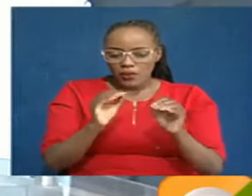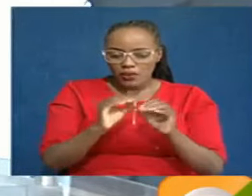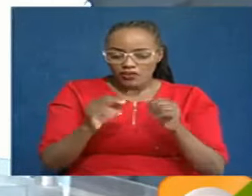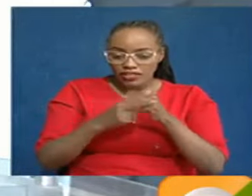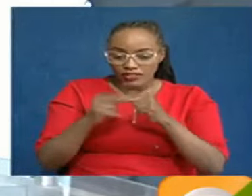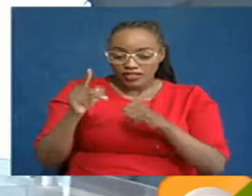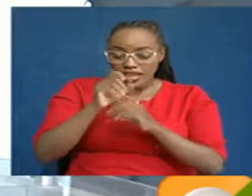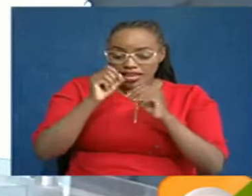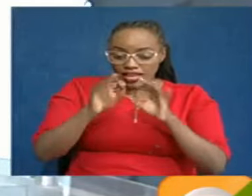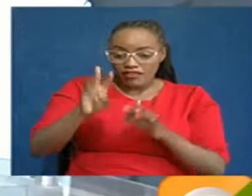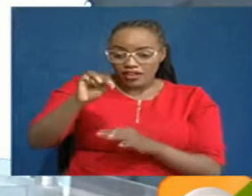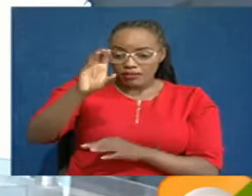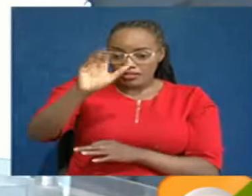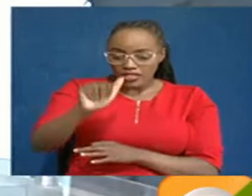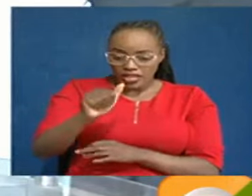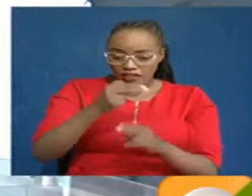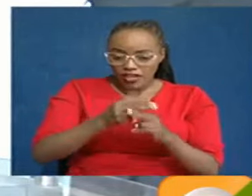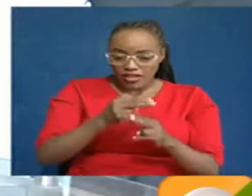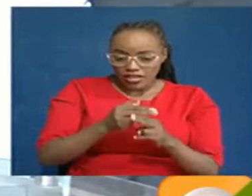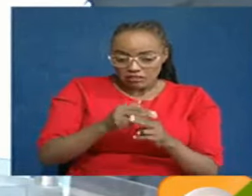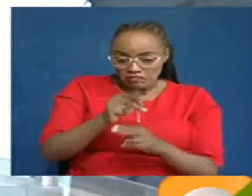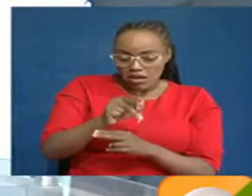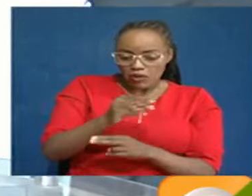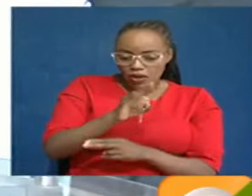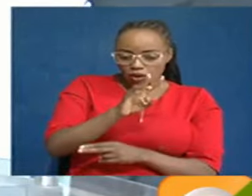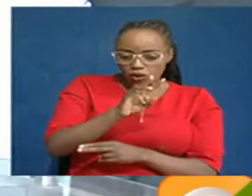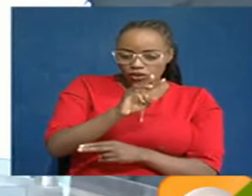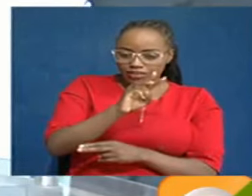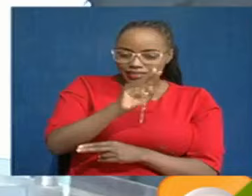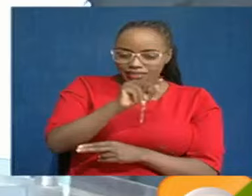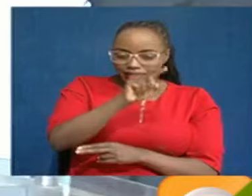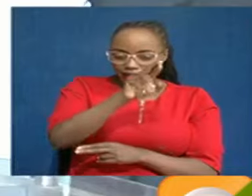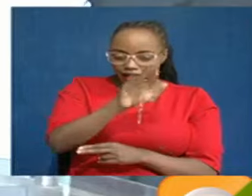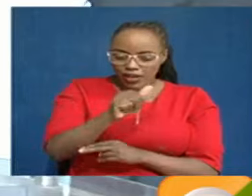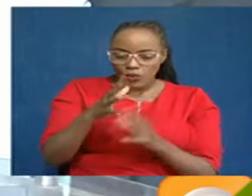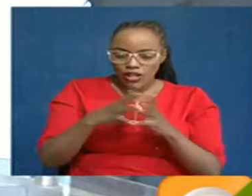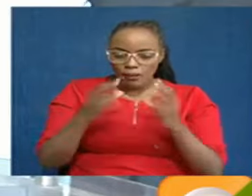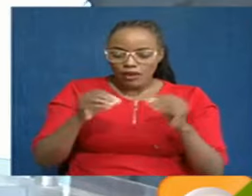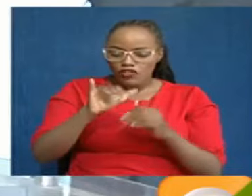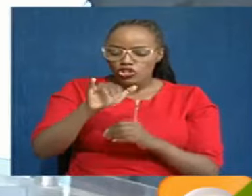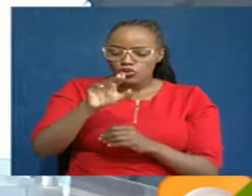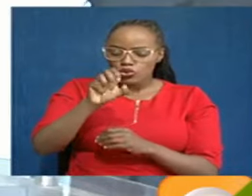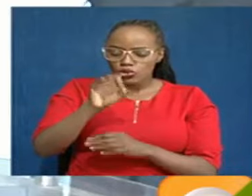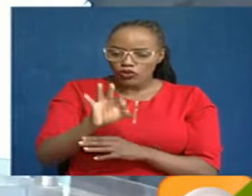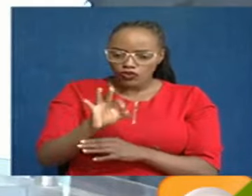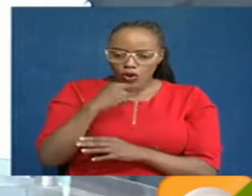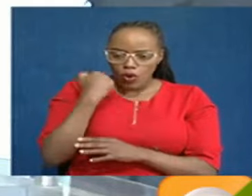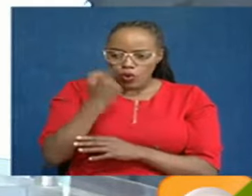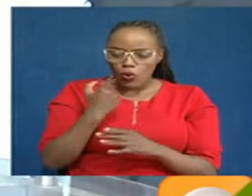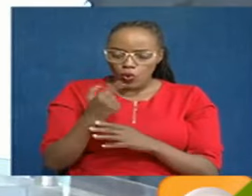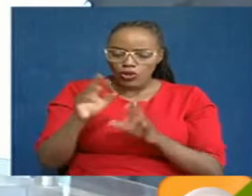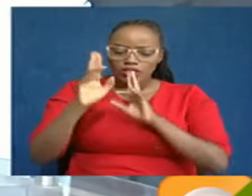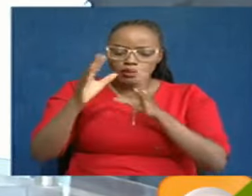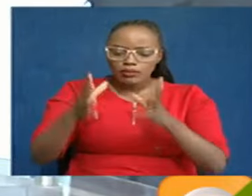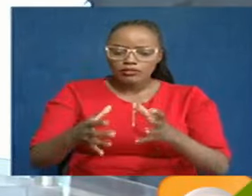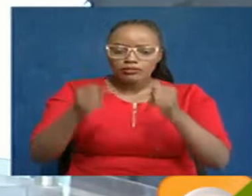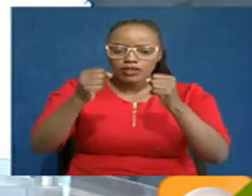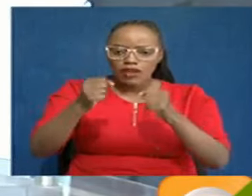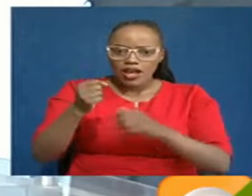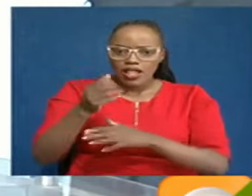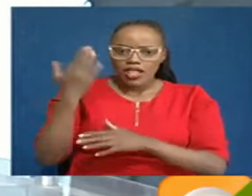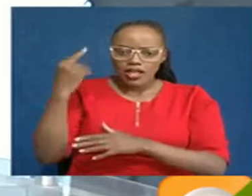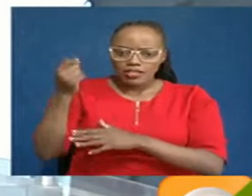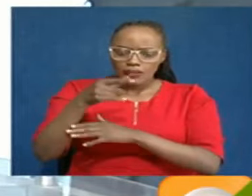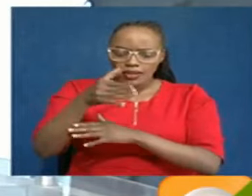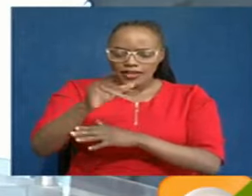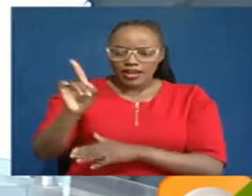iwapo mwakilishi wadi wa Della Anole aliyetoweka hatakuwa amepatikana. Yussuf Hussein Ahmed aliripotiwa kutekwa nyara mwezi jana hapa